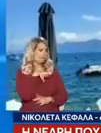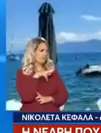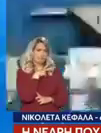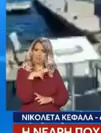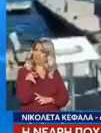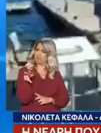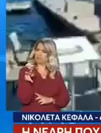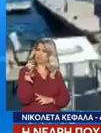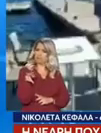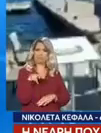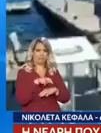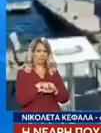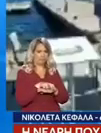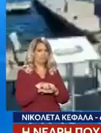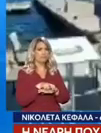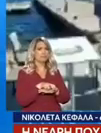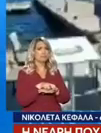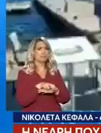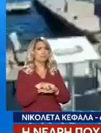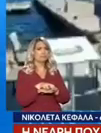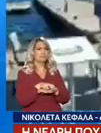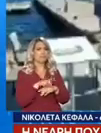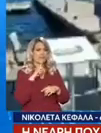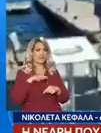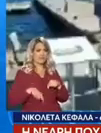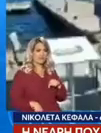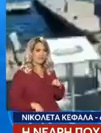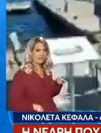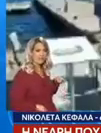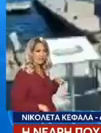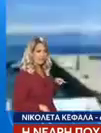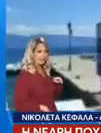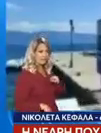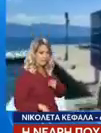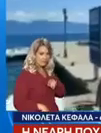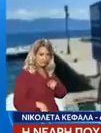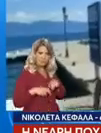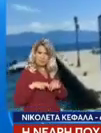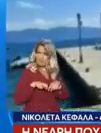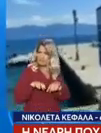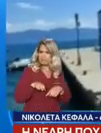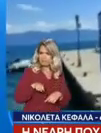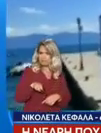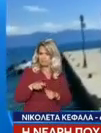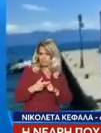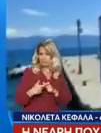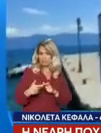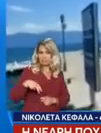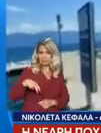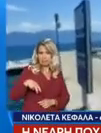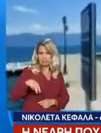που καθόταν εδώ, σε αυτό εδώ το σημείο, σηκώθηκε και άρχισε να περπατάει σιγά σιγά προς